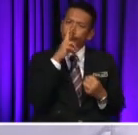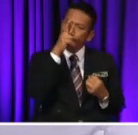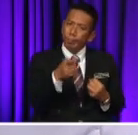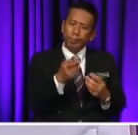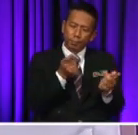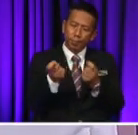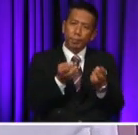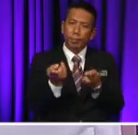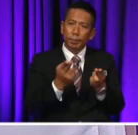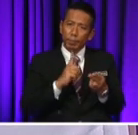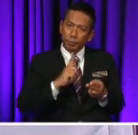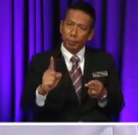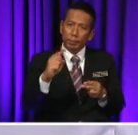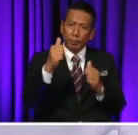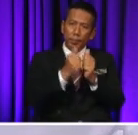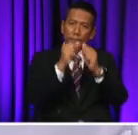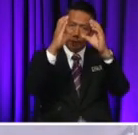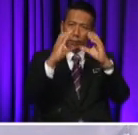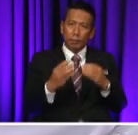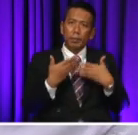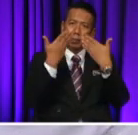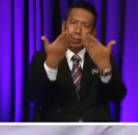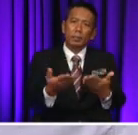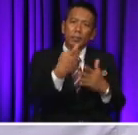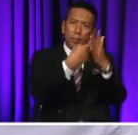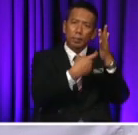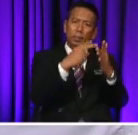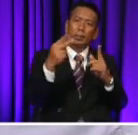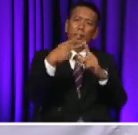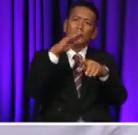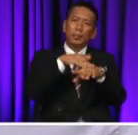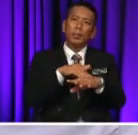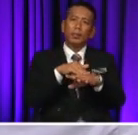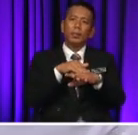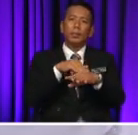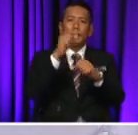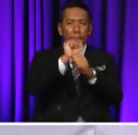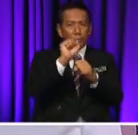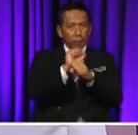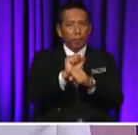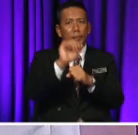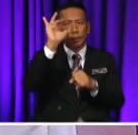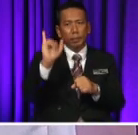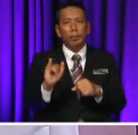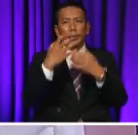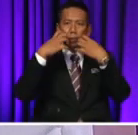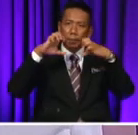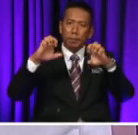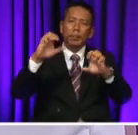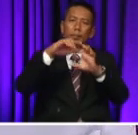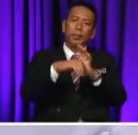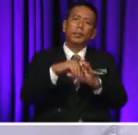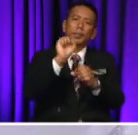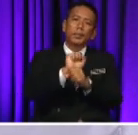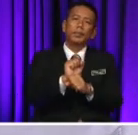takbir urus Islam dengan cara memberikan penghargaan kepada pekerja-pekerja yang cemerlang dalam pekerjaan